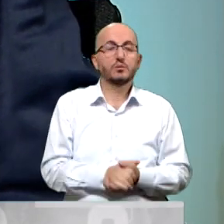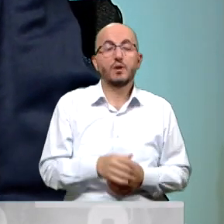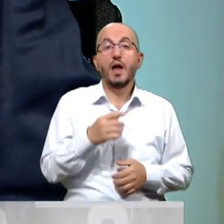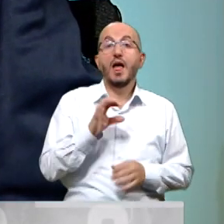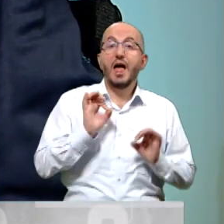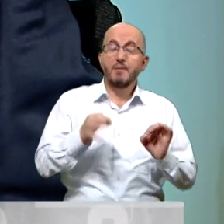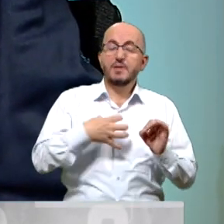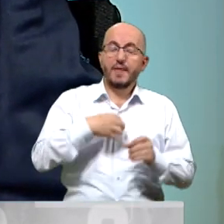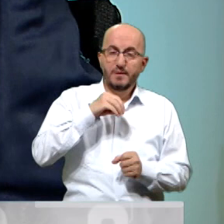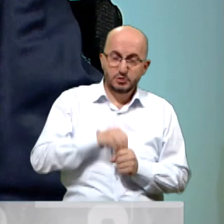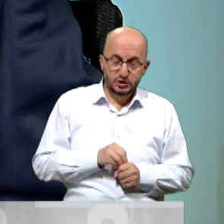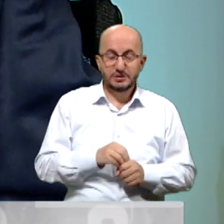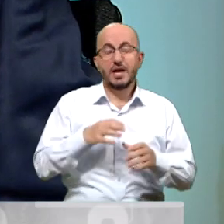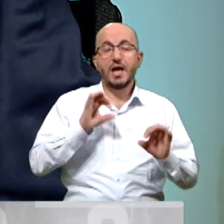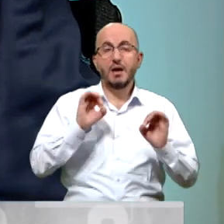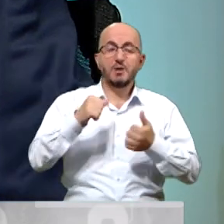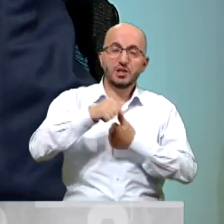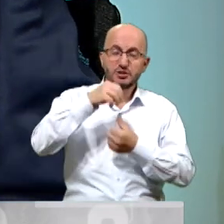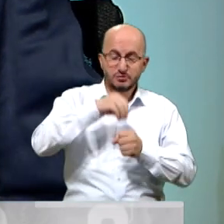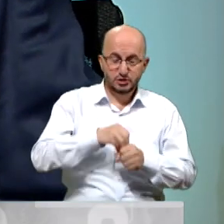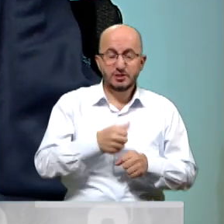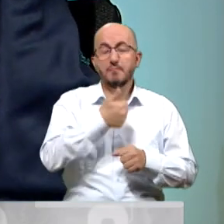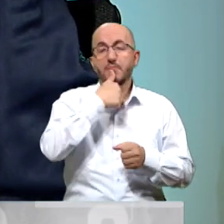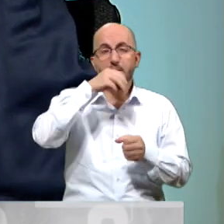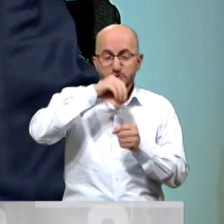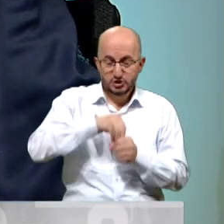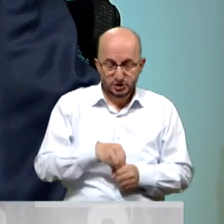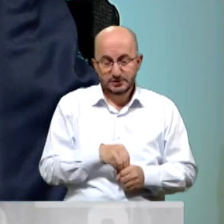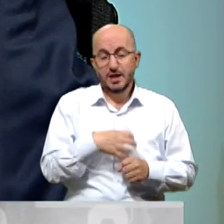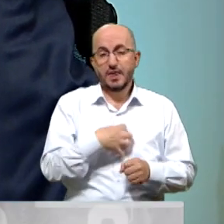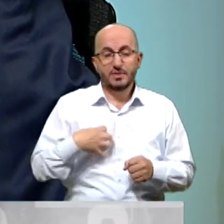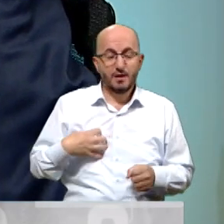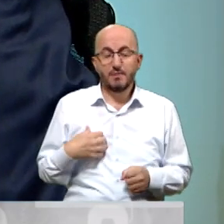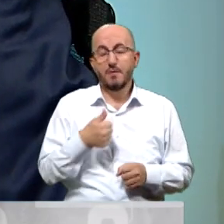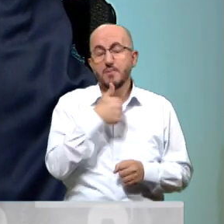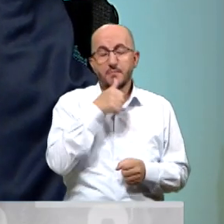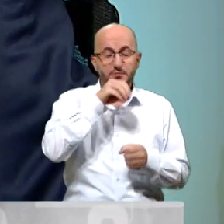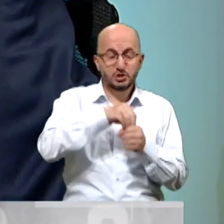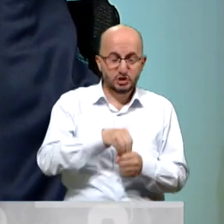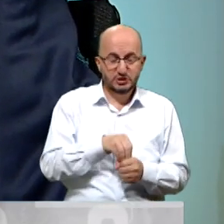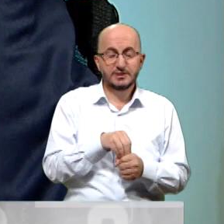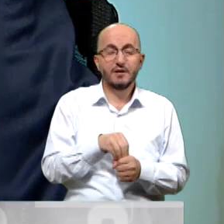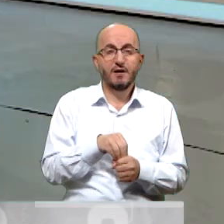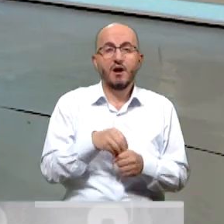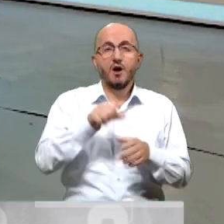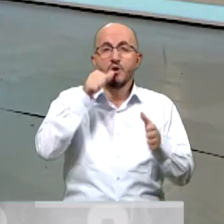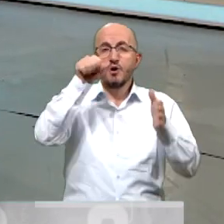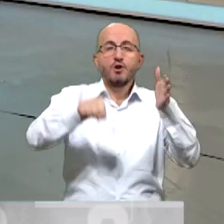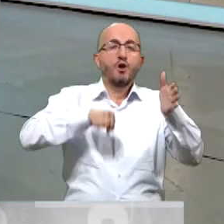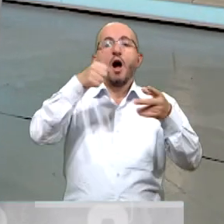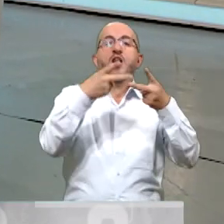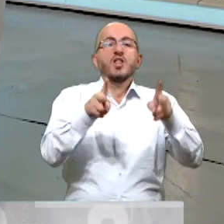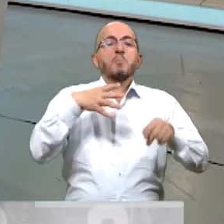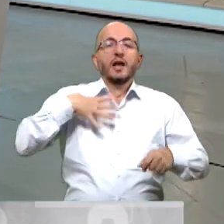hem kendim için, hem eşim için, hem de babam için, yanlış anlamadımsa. Anne babam için dedi. Anne baba için kuyu kazdırmak